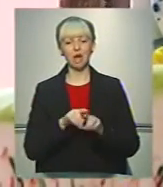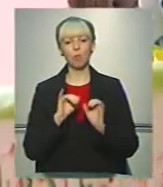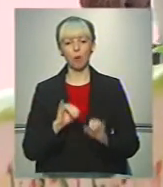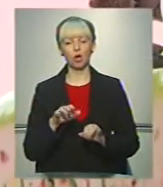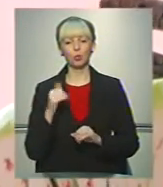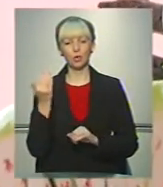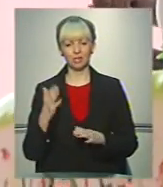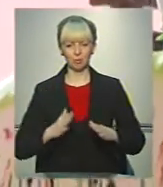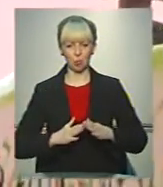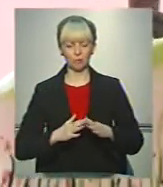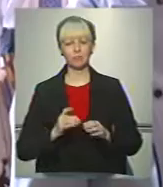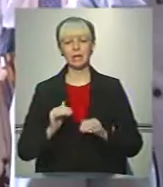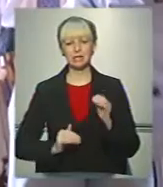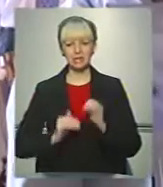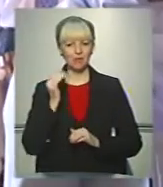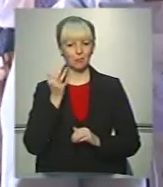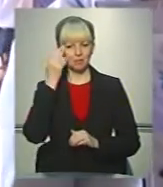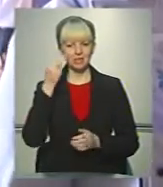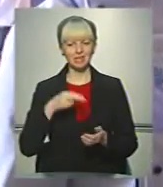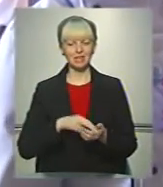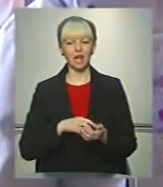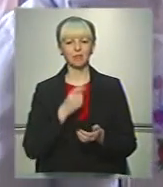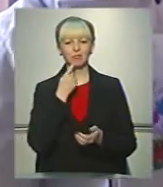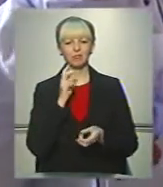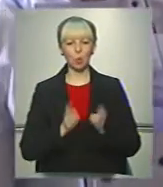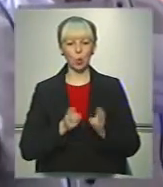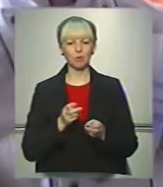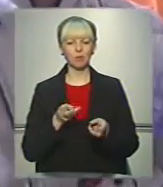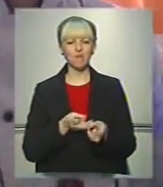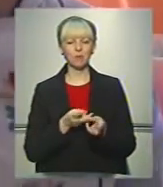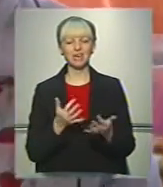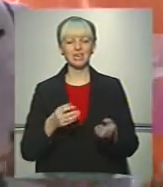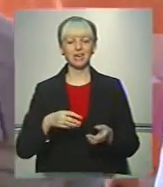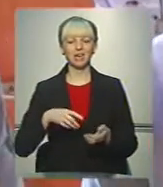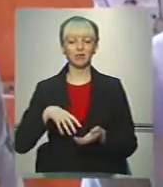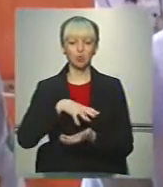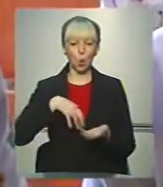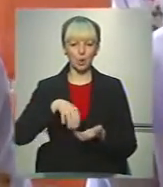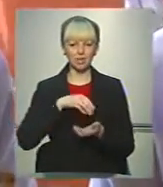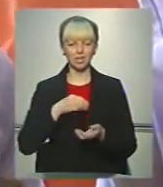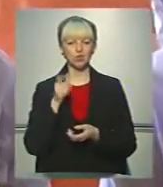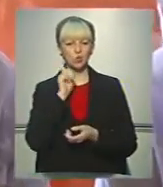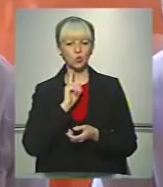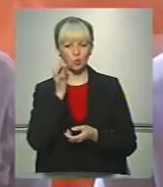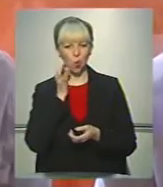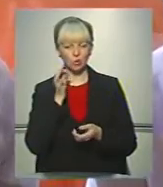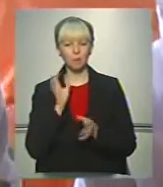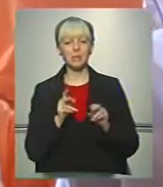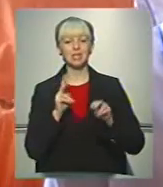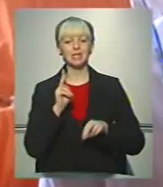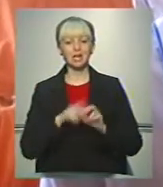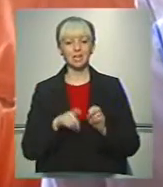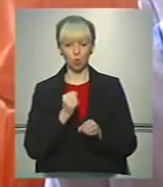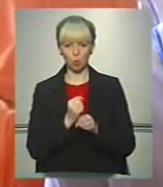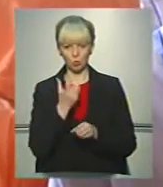домі. З дитинства мріяла стати кондитером, випікати різні торти, солодощі. Після закінчення ви роботу